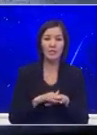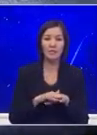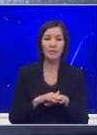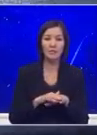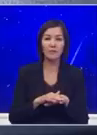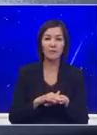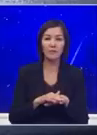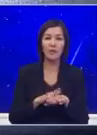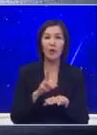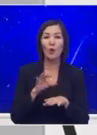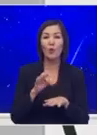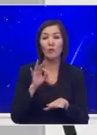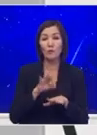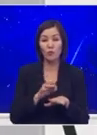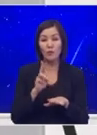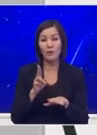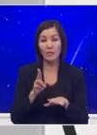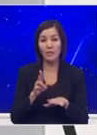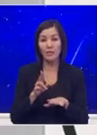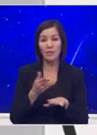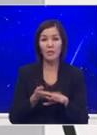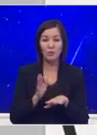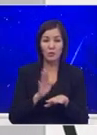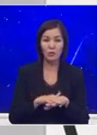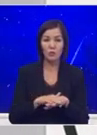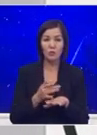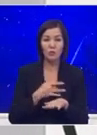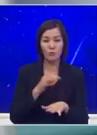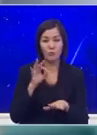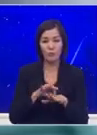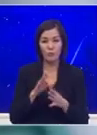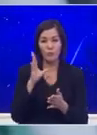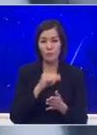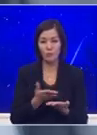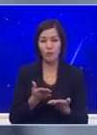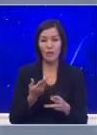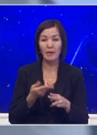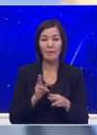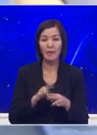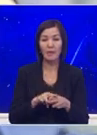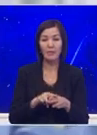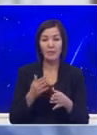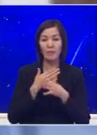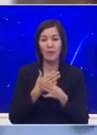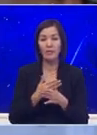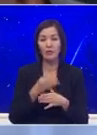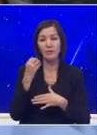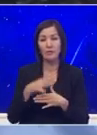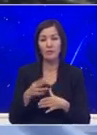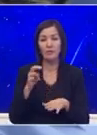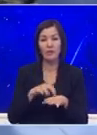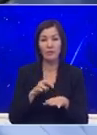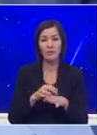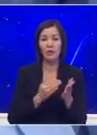перенесенного к вида также не каждый пациент сможет перенести полостную операцию сетуют кардиологи благо в этом центре работают врачи